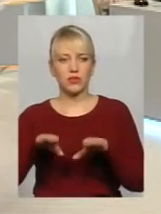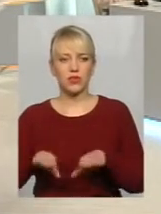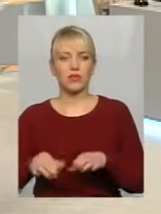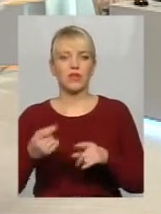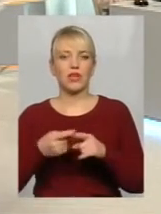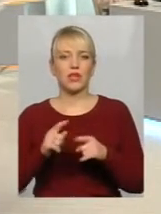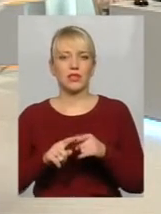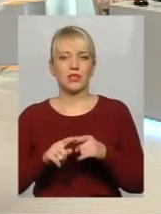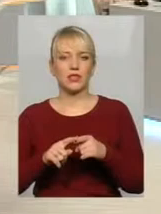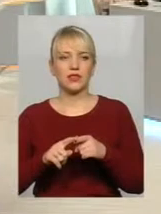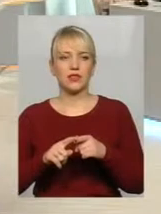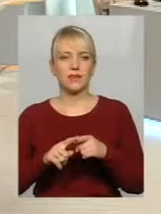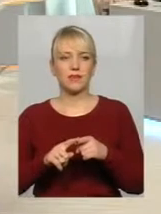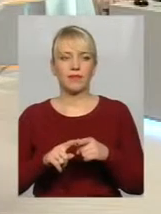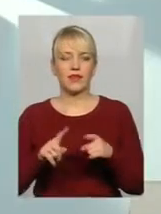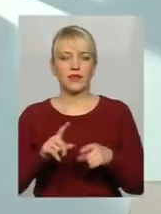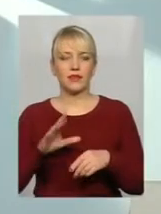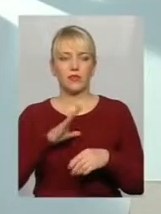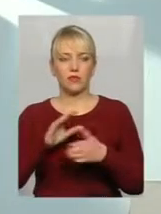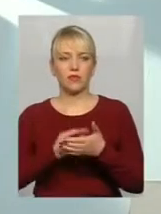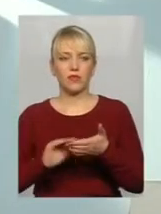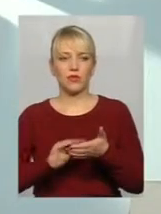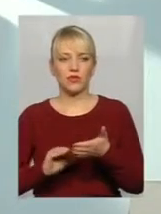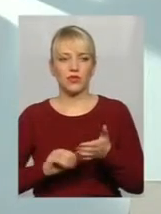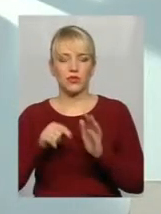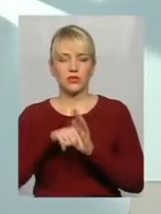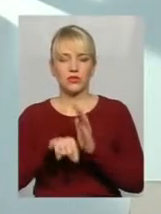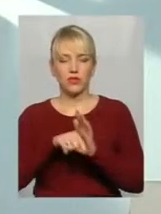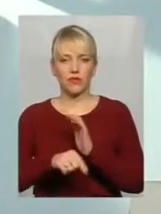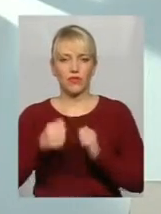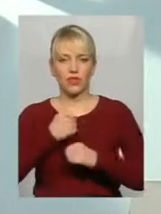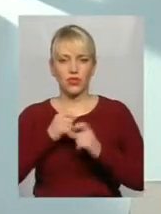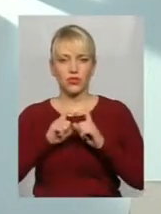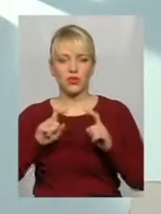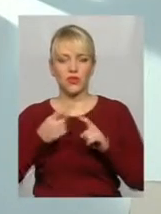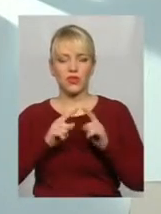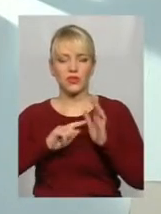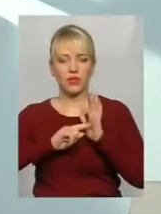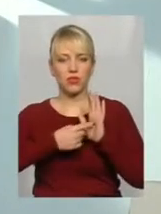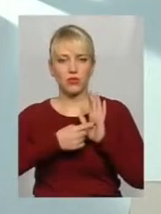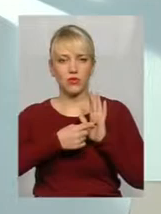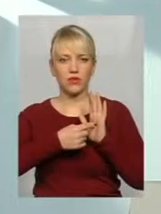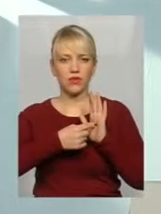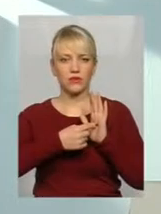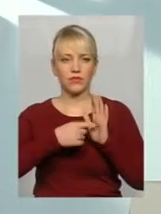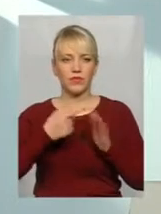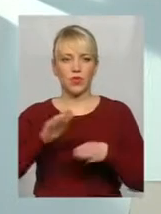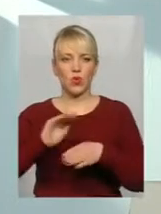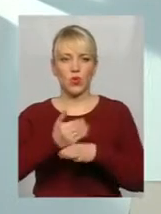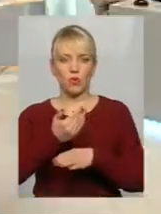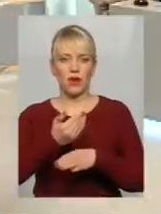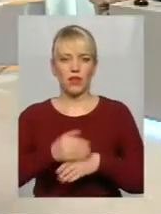це, що було прописано для стосувалося воєнкомату, це пункт, підпункт убрали з